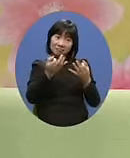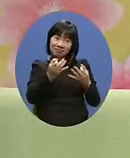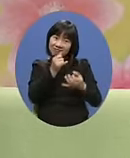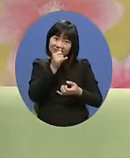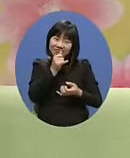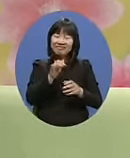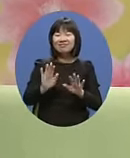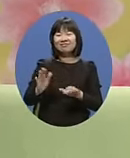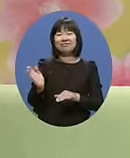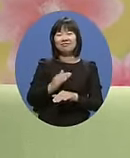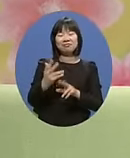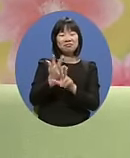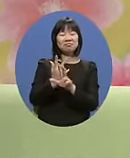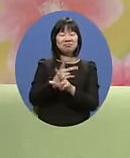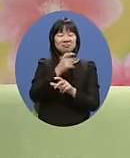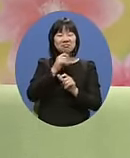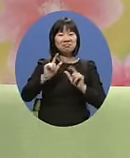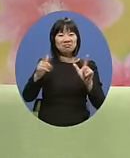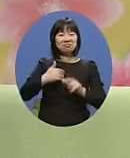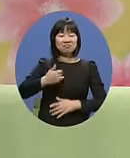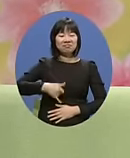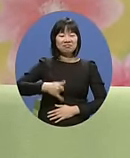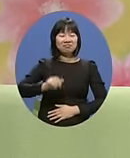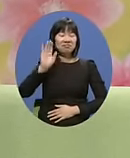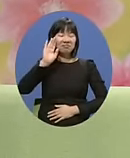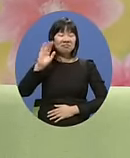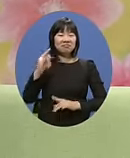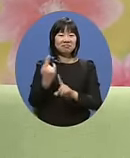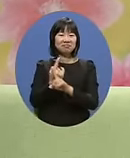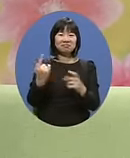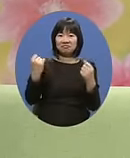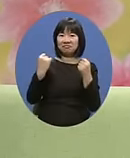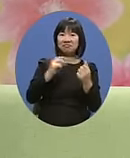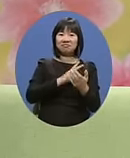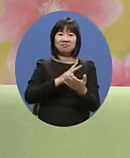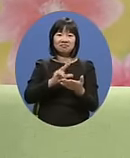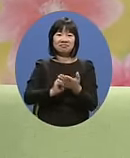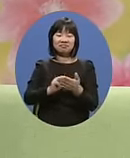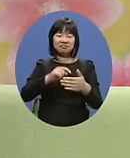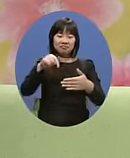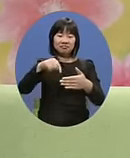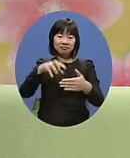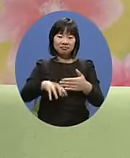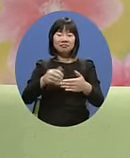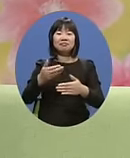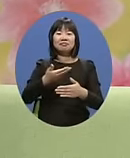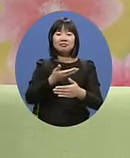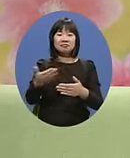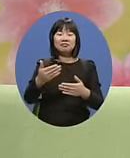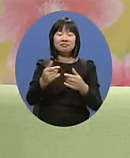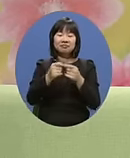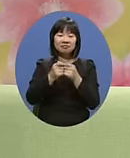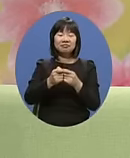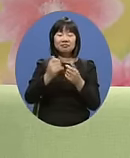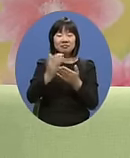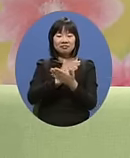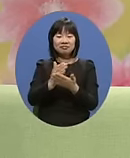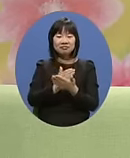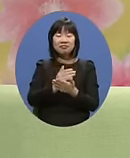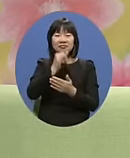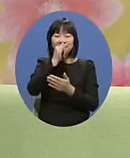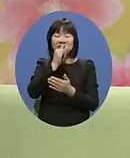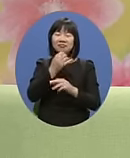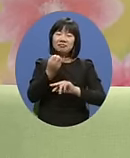오늘부터 매주 수요일에는요, 내 아이의 미래를 바꾸는 힘이라는 주제로 여러분과 함께 할 거예요. 정말로 중요한 얘기들이